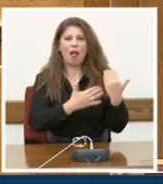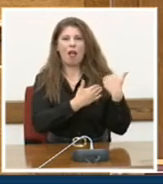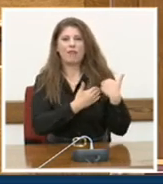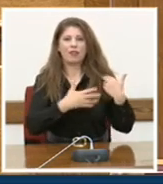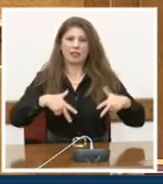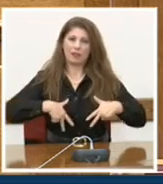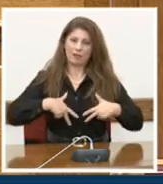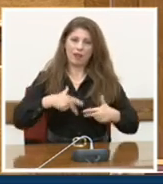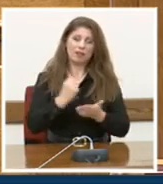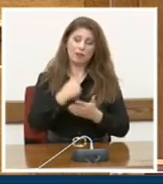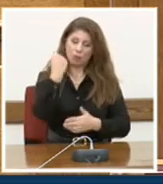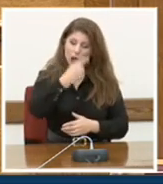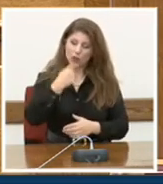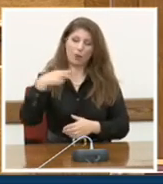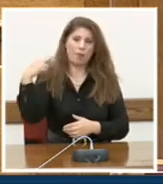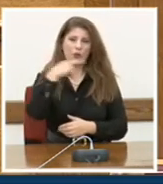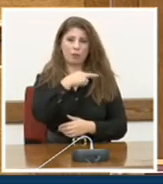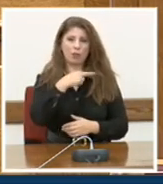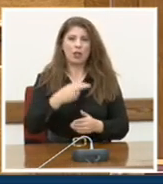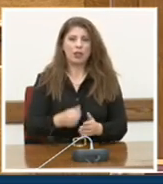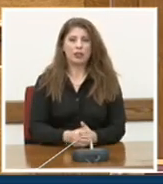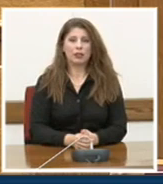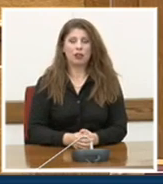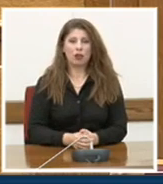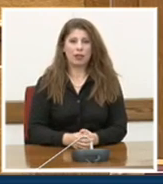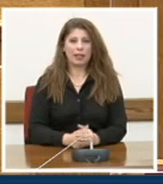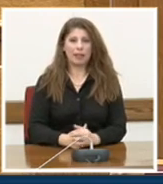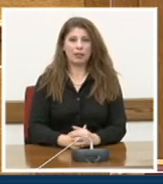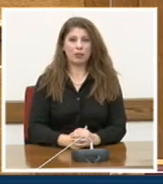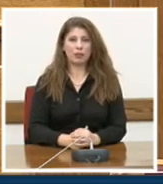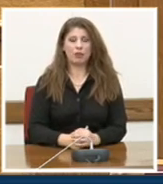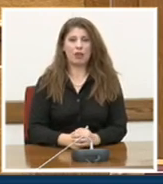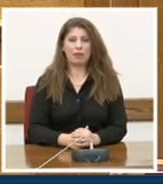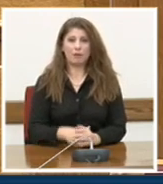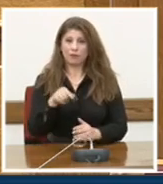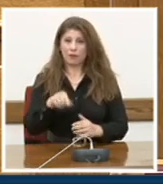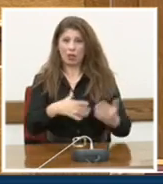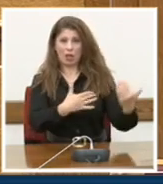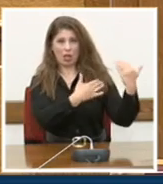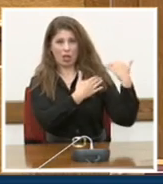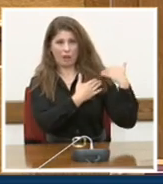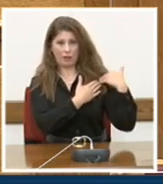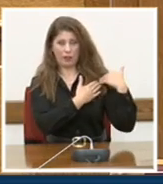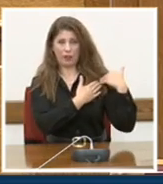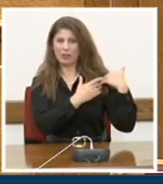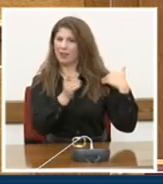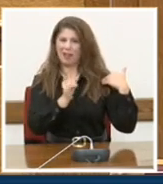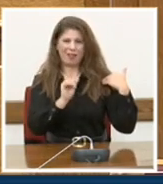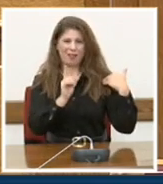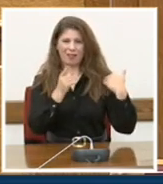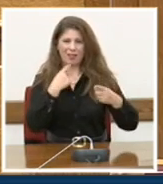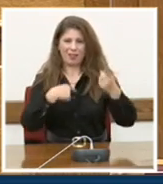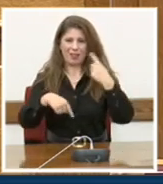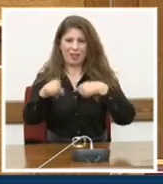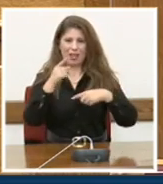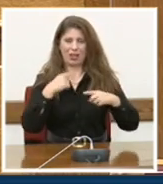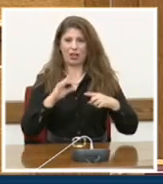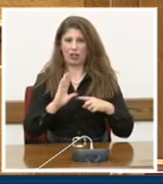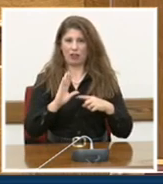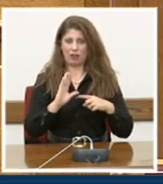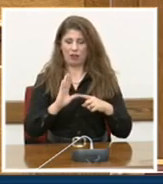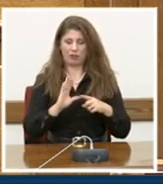Και αυτές οι ευθύνες δεν μπορούν να κρυφτούν πίσω από υπεκφυγές, από